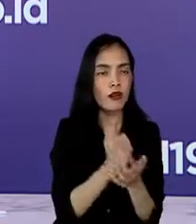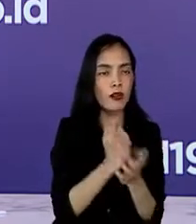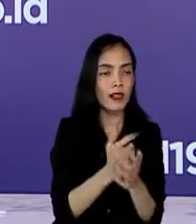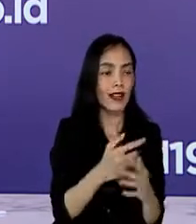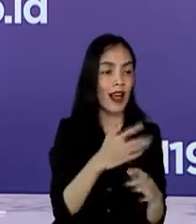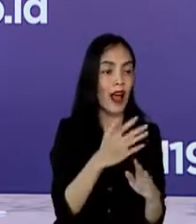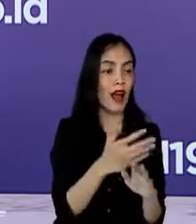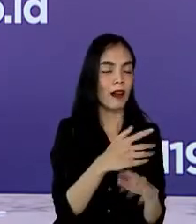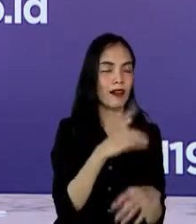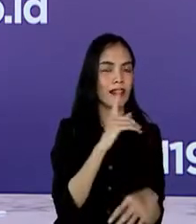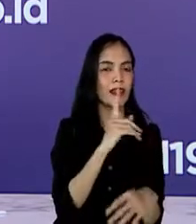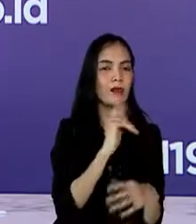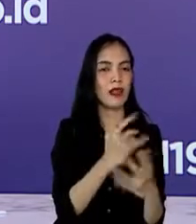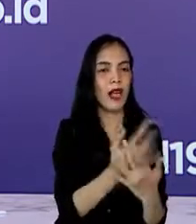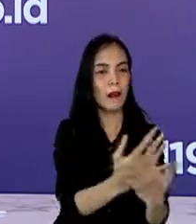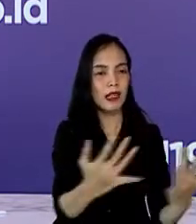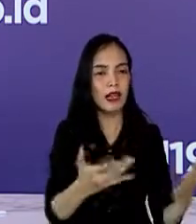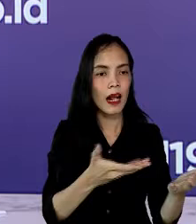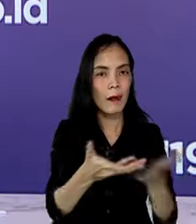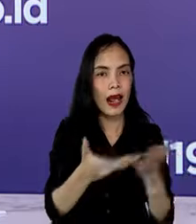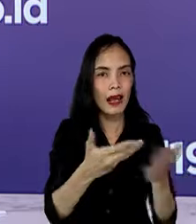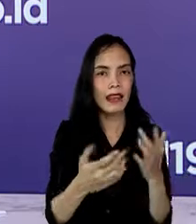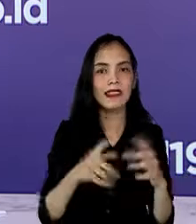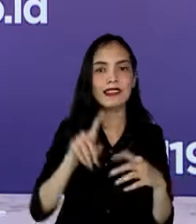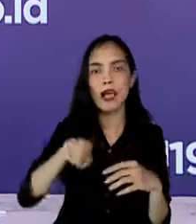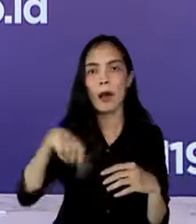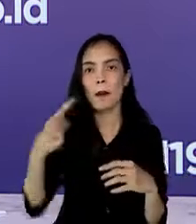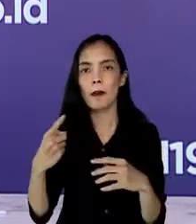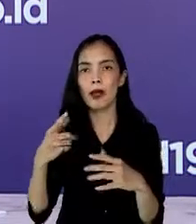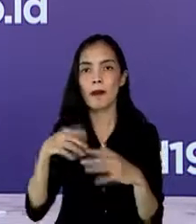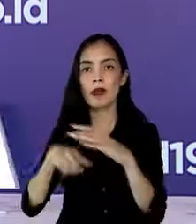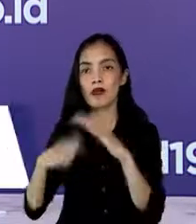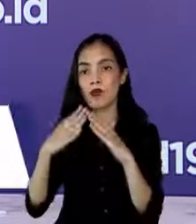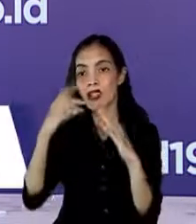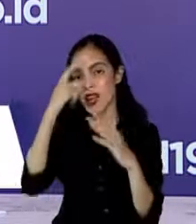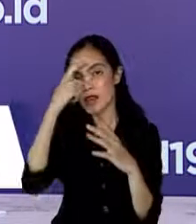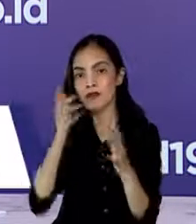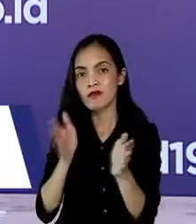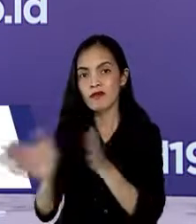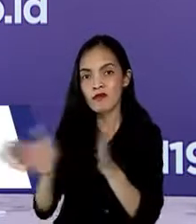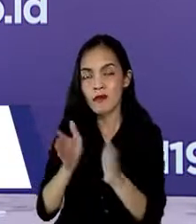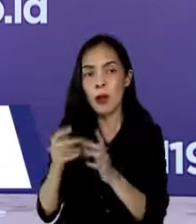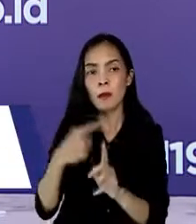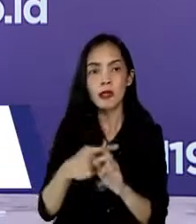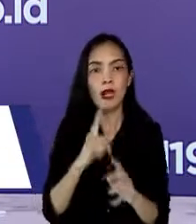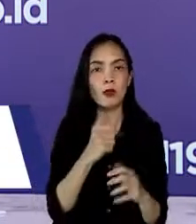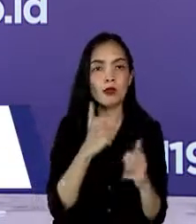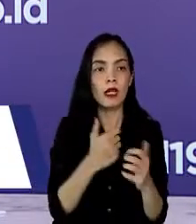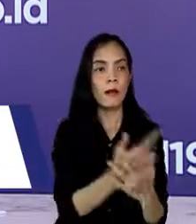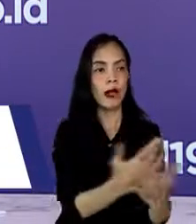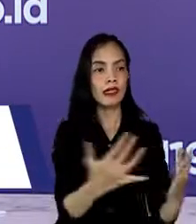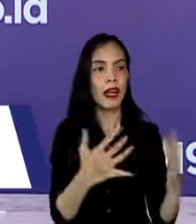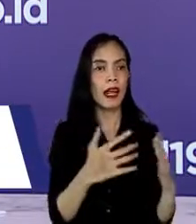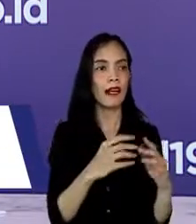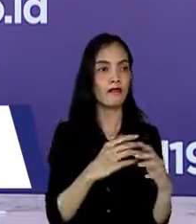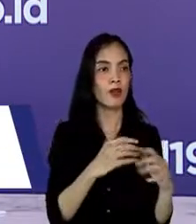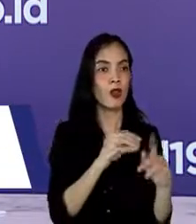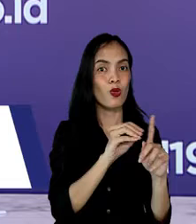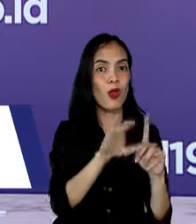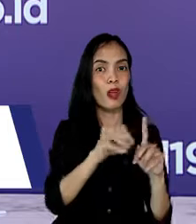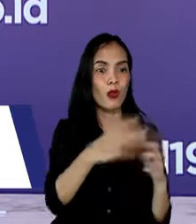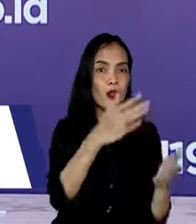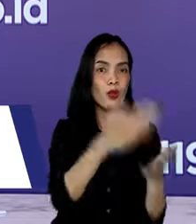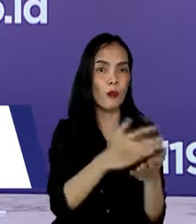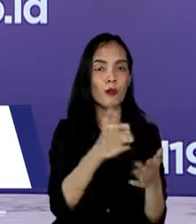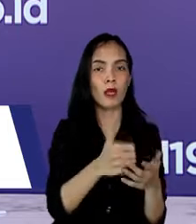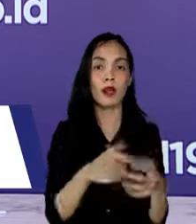hulu maupun Hilir dan sebisa mungkin menekan penularan di tengah masyarakat Hai belum terlambat untuk